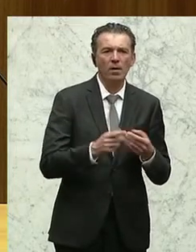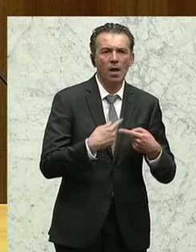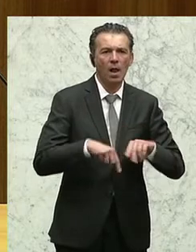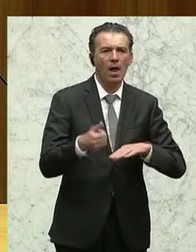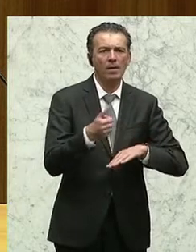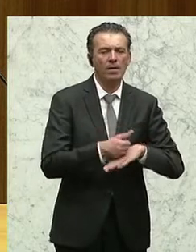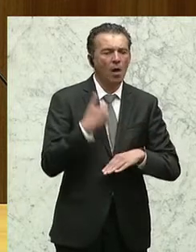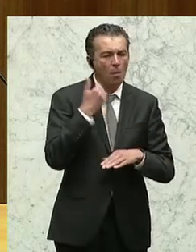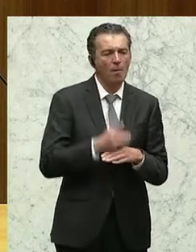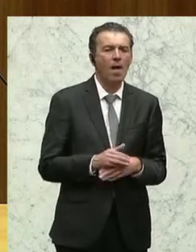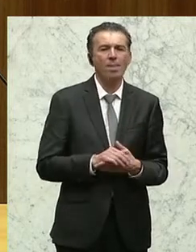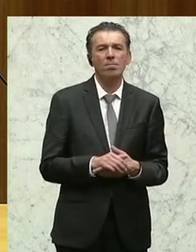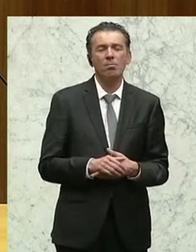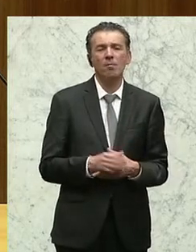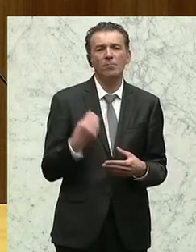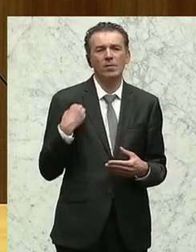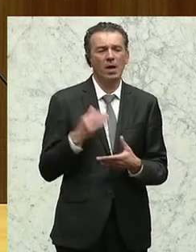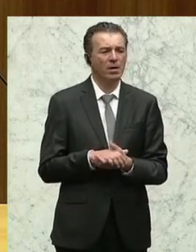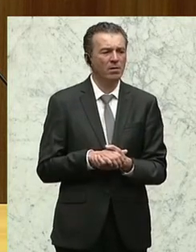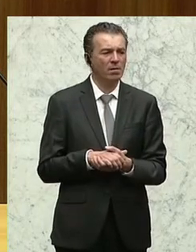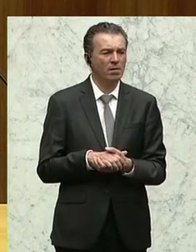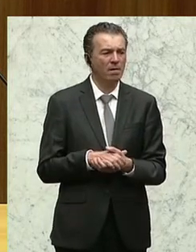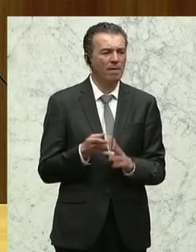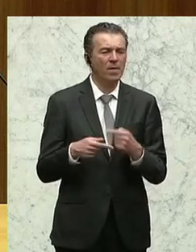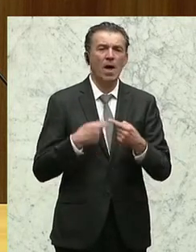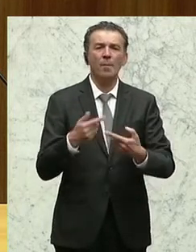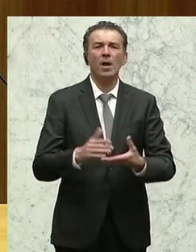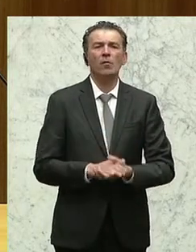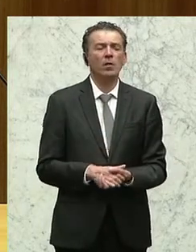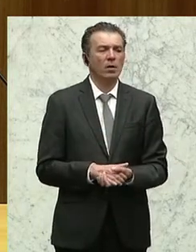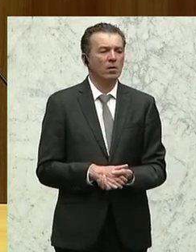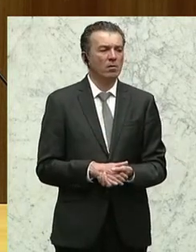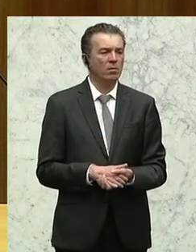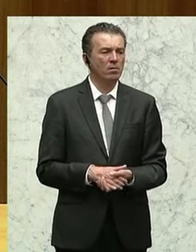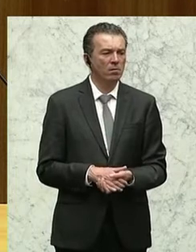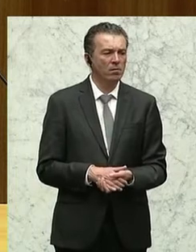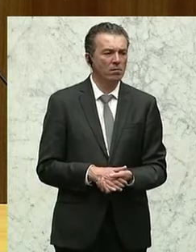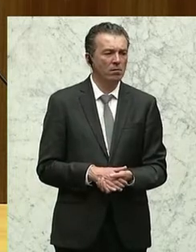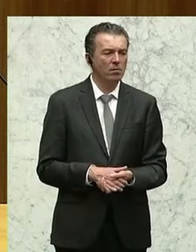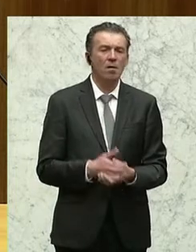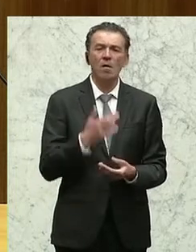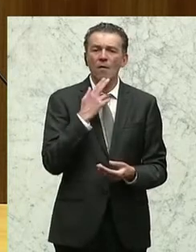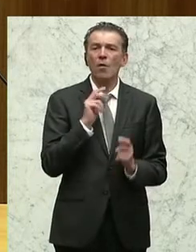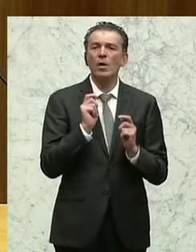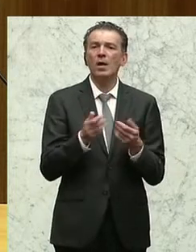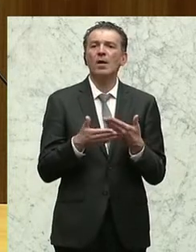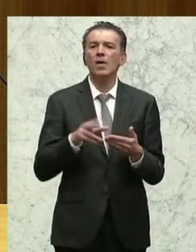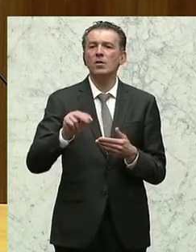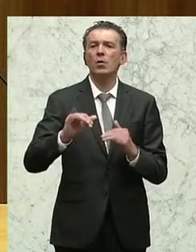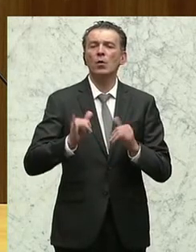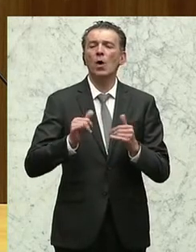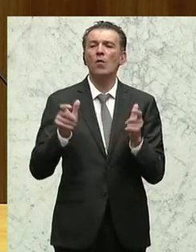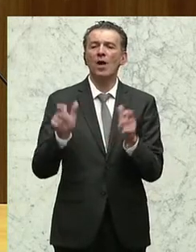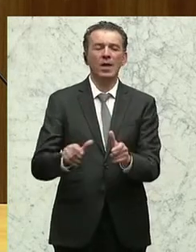Landeshauptmann Kompatschers, der mir gesagt hat, wie das tatsächlich abläuft damit. Sie wollen mit diesem Antrag nur in